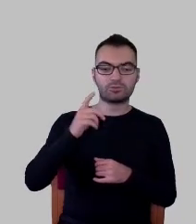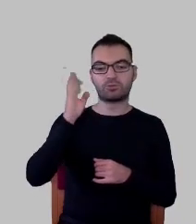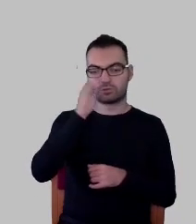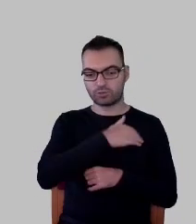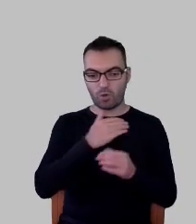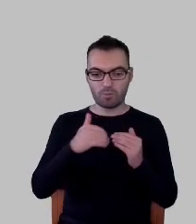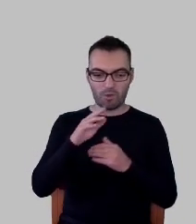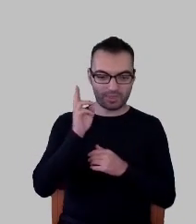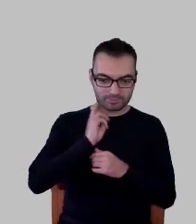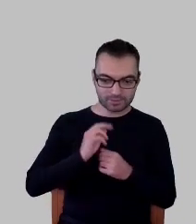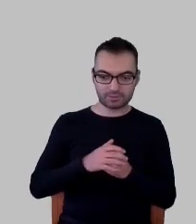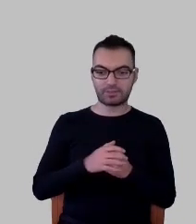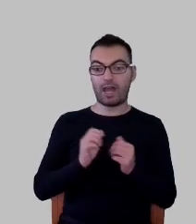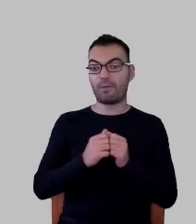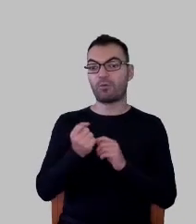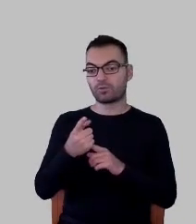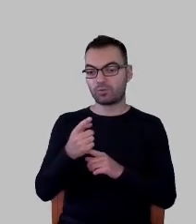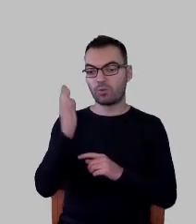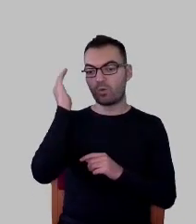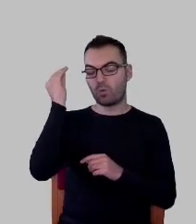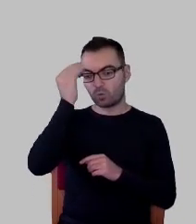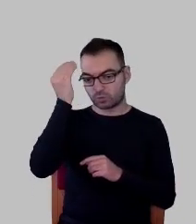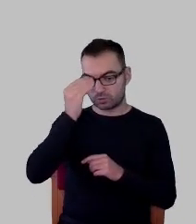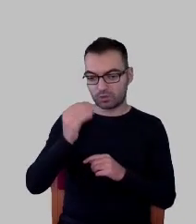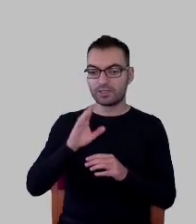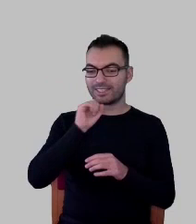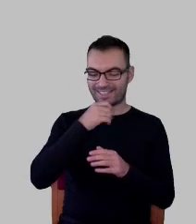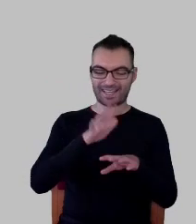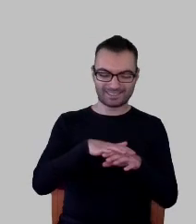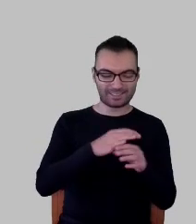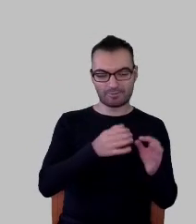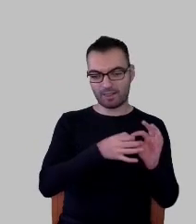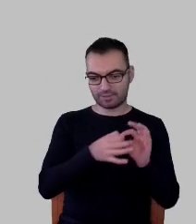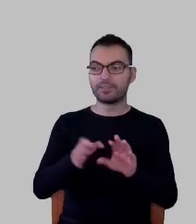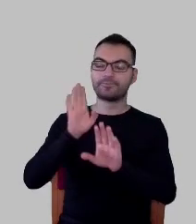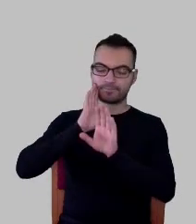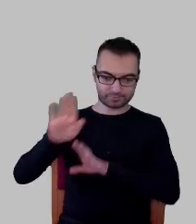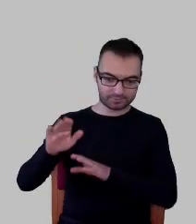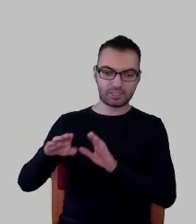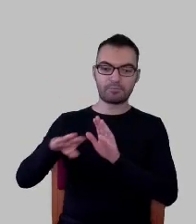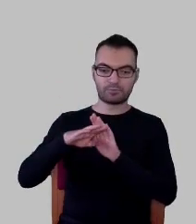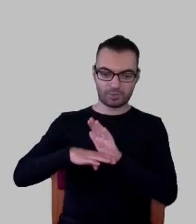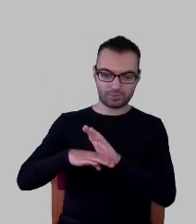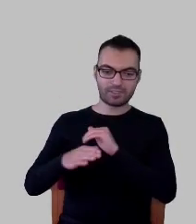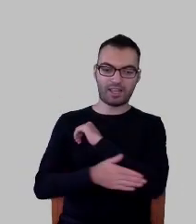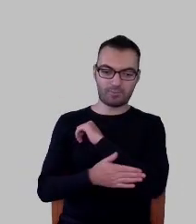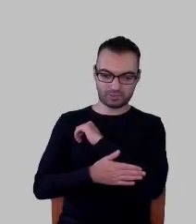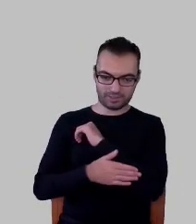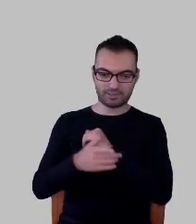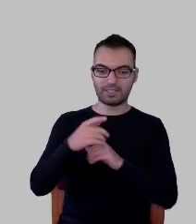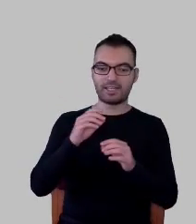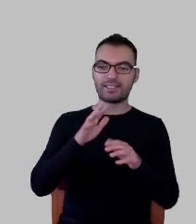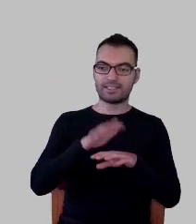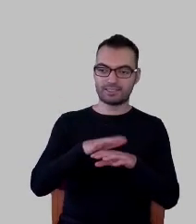ponadgimnazjalne albo tam, gdzie są uczniowie, którzy jeszcze są w tych typach szkół starego systemu, stosujecie Państwo przepisy wydane na podstawie ustawy o systemie